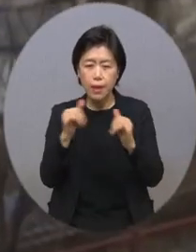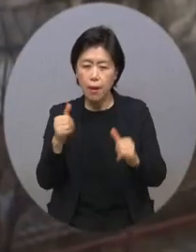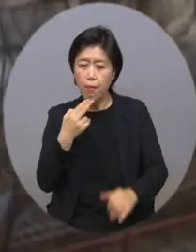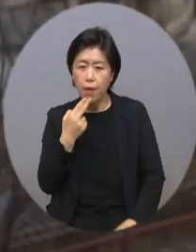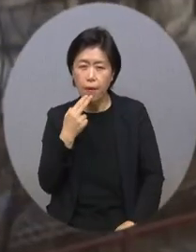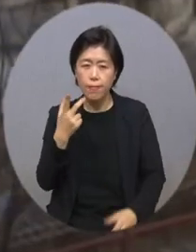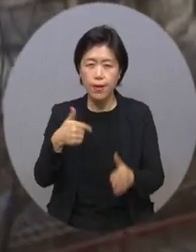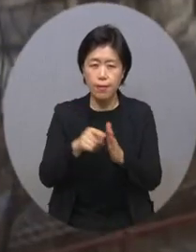이단입니다